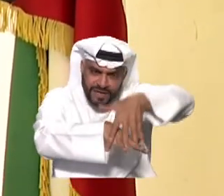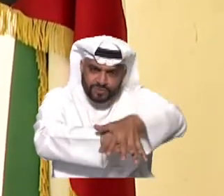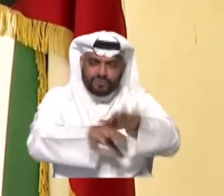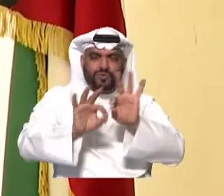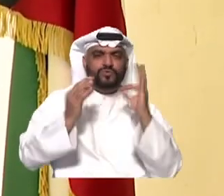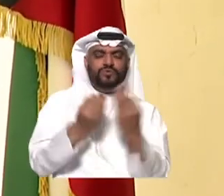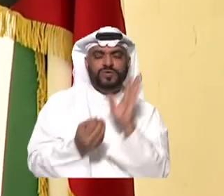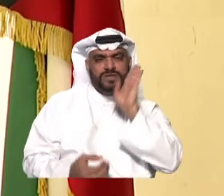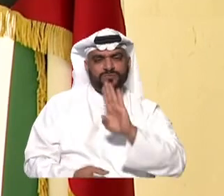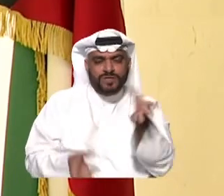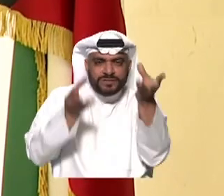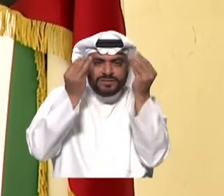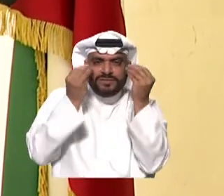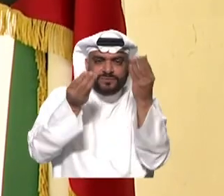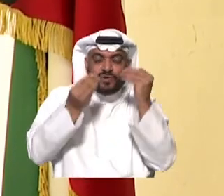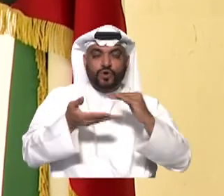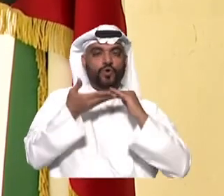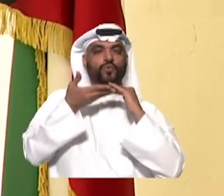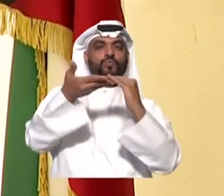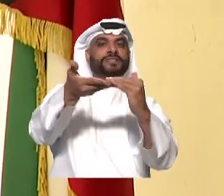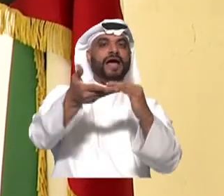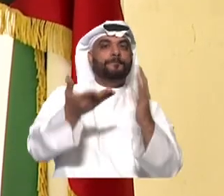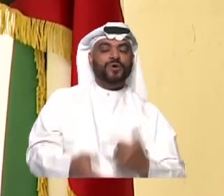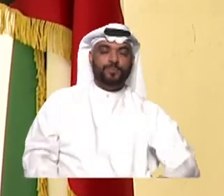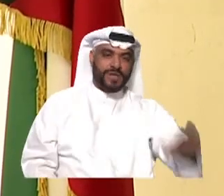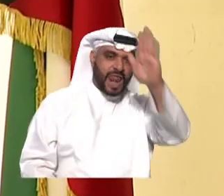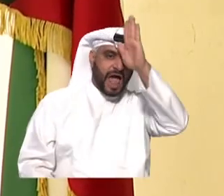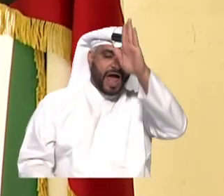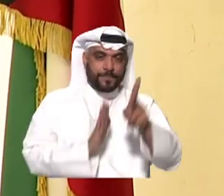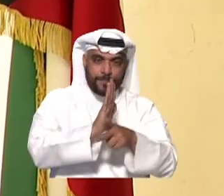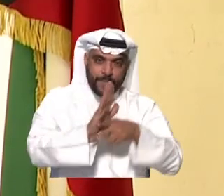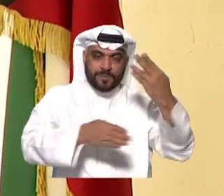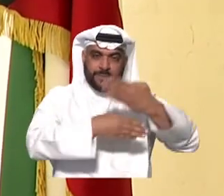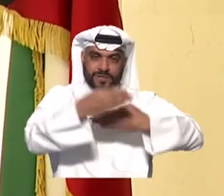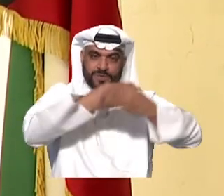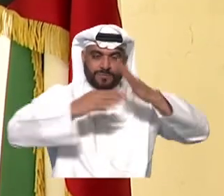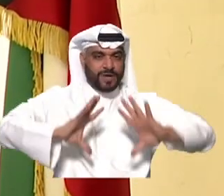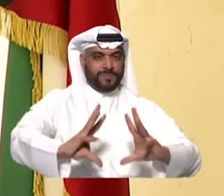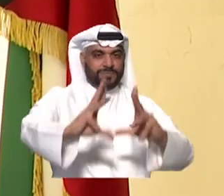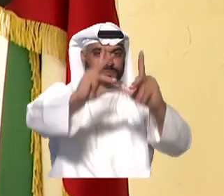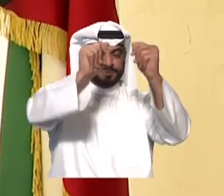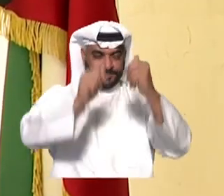مجتمعاتهم ودعم العراق في الانتقال إلى مرحلة إعادة الإعمار المستدام.